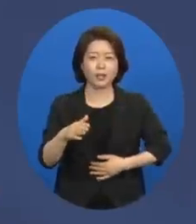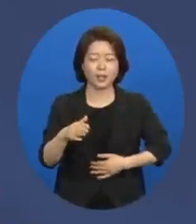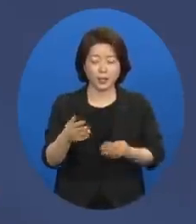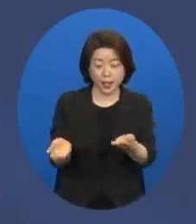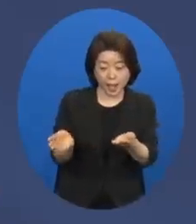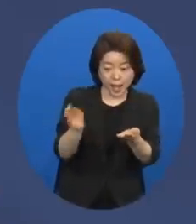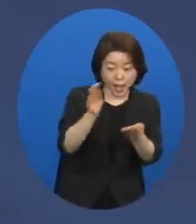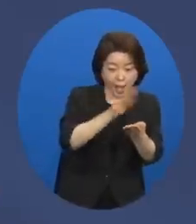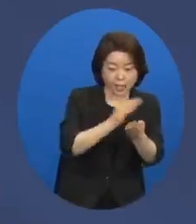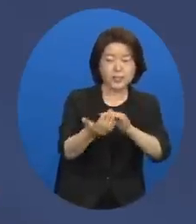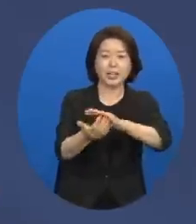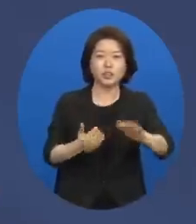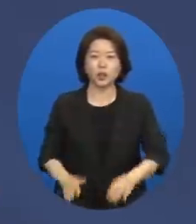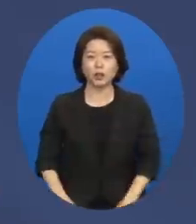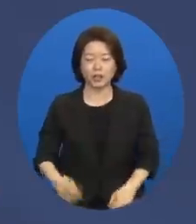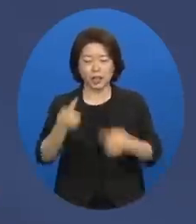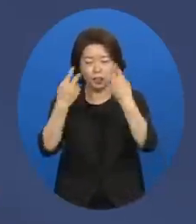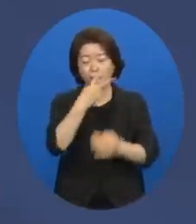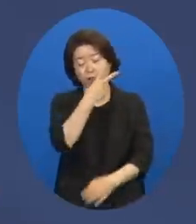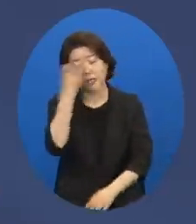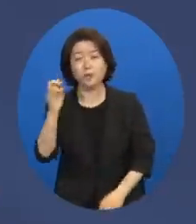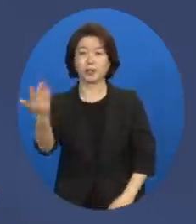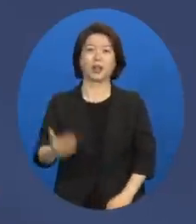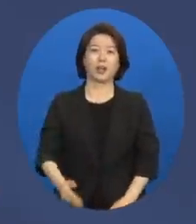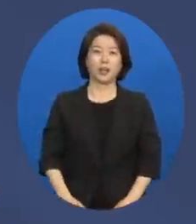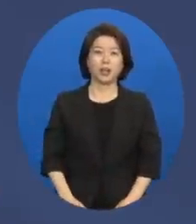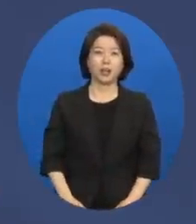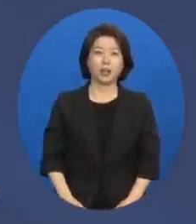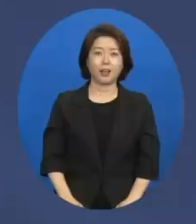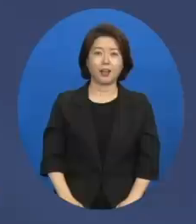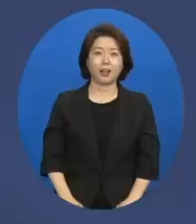넘기기 전에 정확하게 잠이 든다는 거예요.